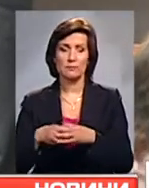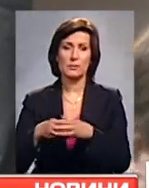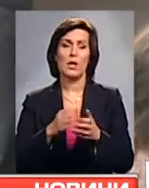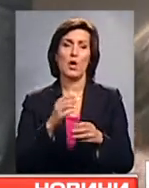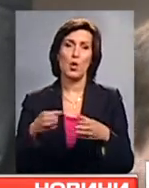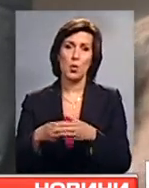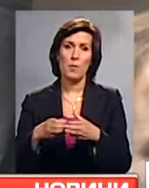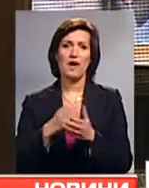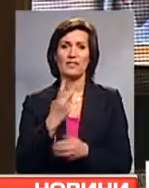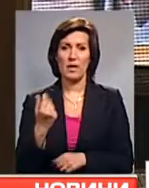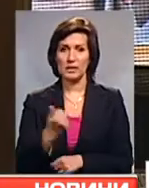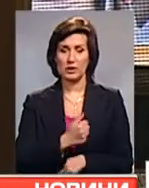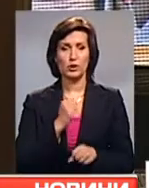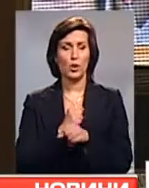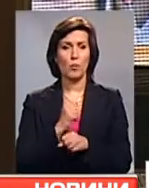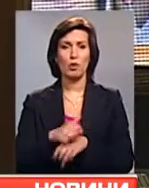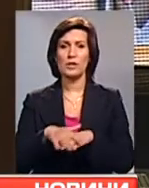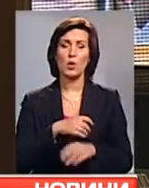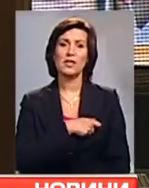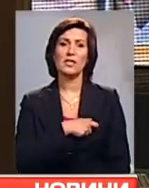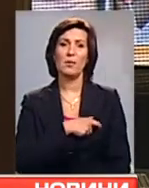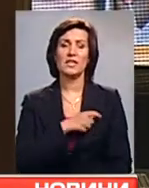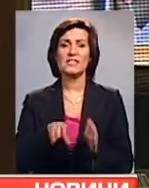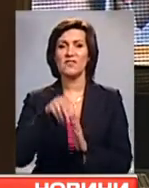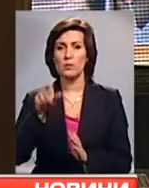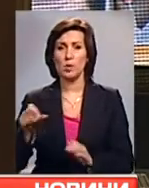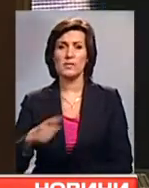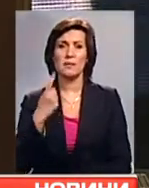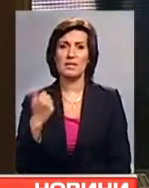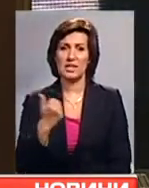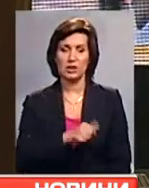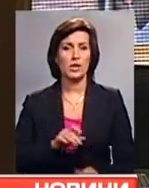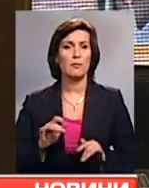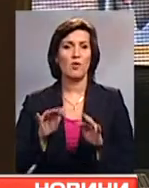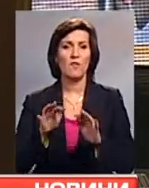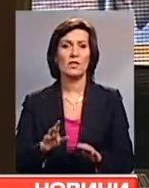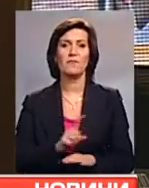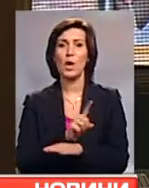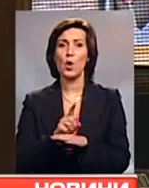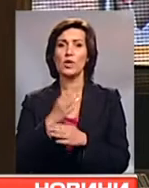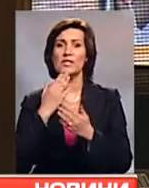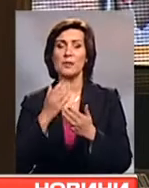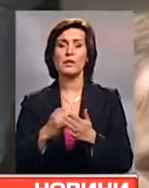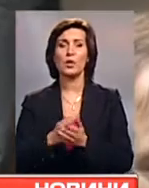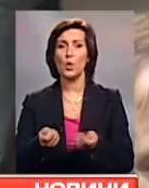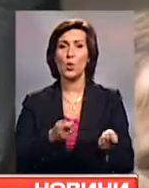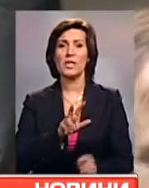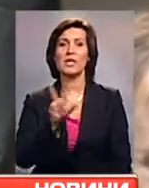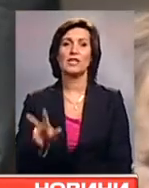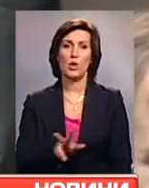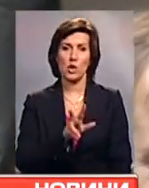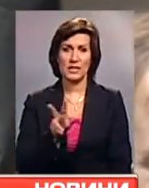фракціях, групах – 2 тижні, роботи народних депутатів з виборцями – 1 тиждень, проведення годин запитань до уряду –